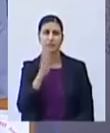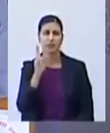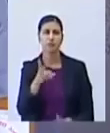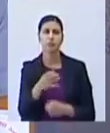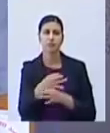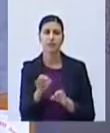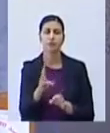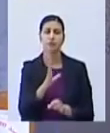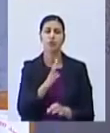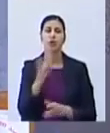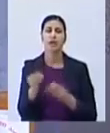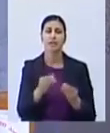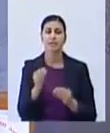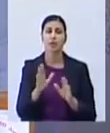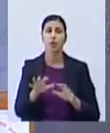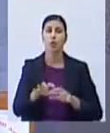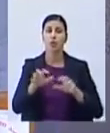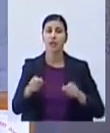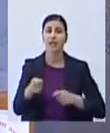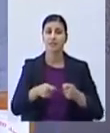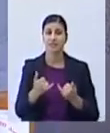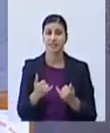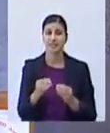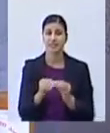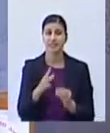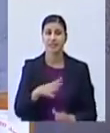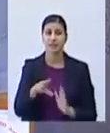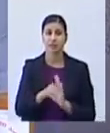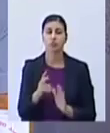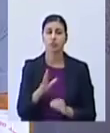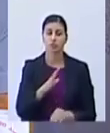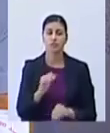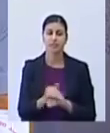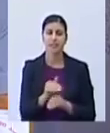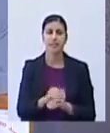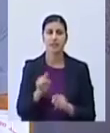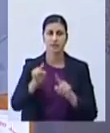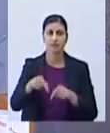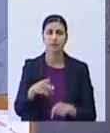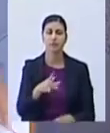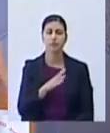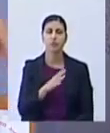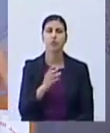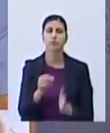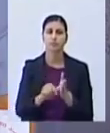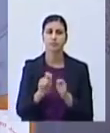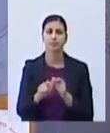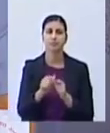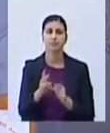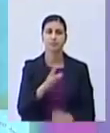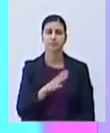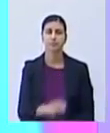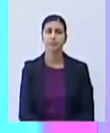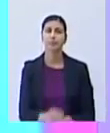გამათავისუფლოთ გადასახადებისგან. ხოლო ეს ოლიგარქი ბიზნესმენები, რომლებიც დღეს არიან საქართველოში, ხო იმემა კეთილი უნდა ინებონ, უნდა ვაიძულოთ, რომ ჩადონ გასაგებად. შევუმცირდოთ